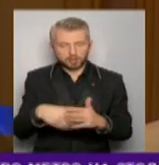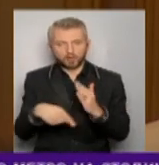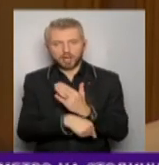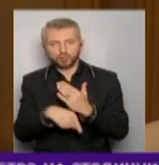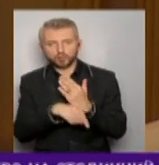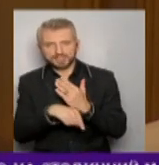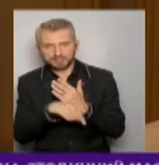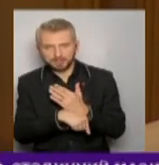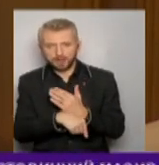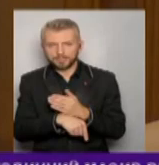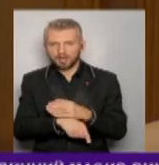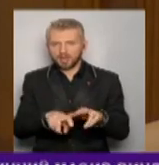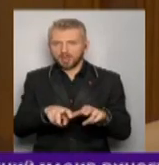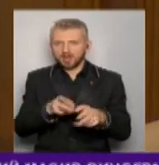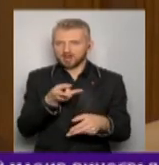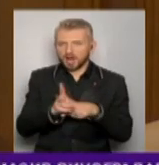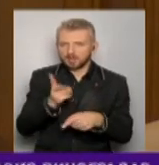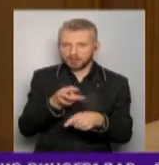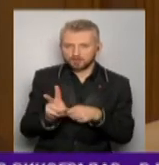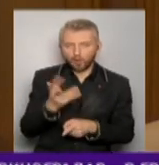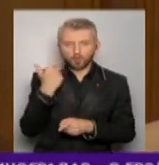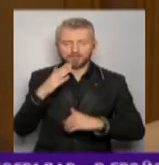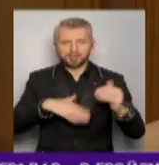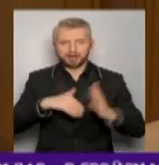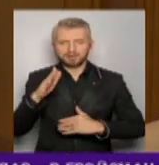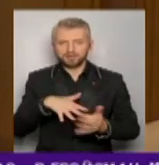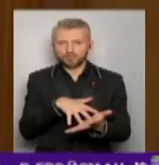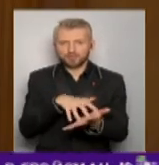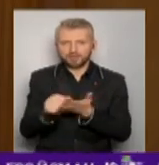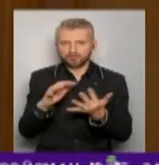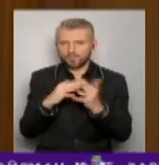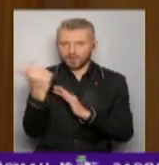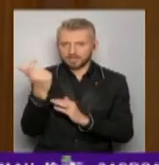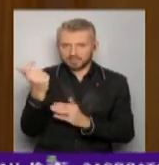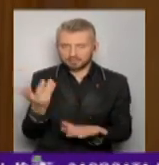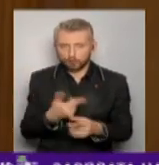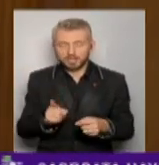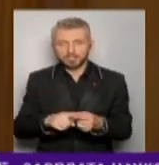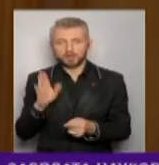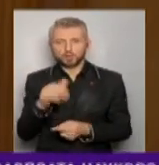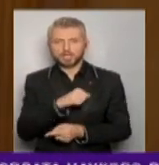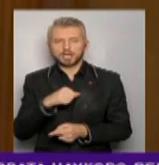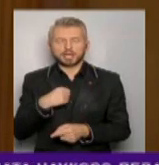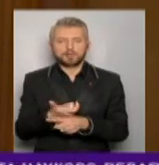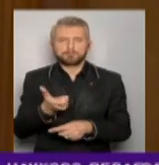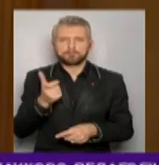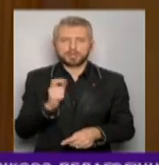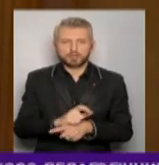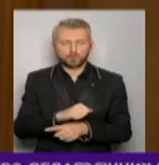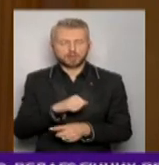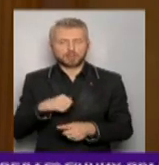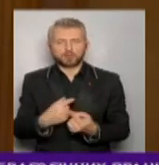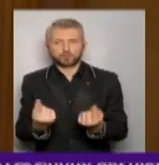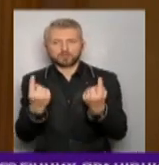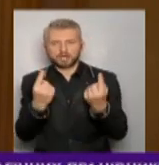корупція, рейдерство, коли практично знищено фермерство, це буде найбільшою,